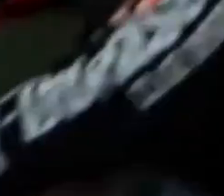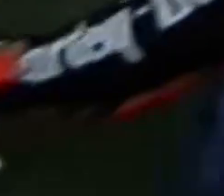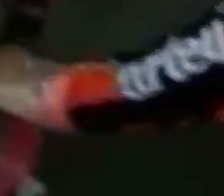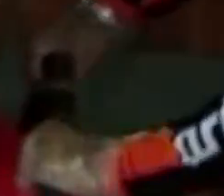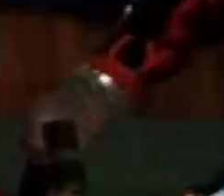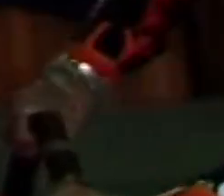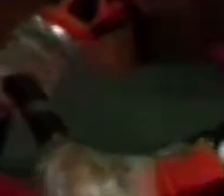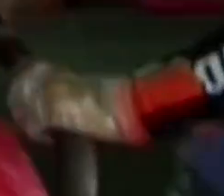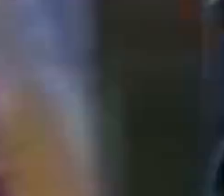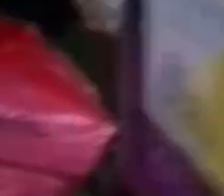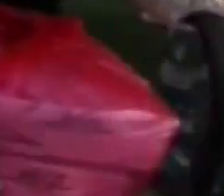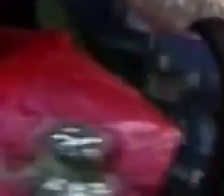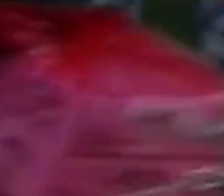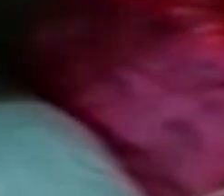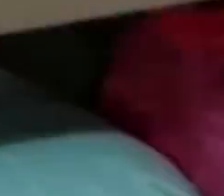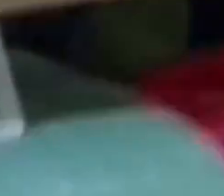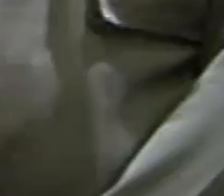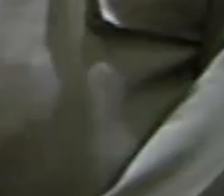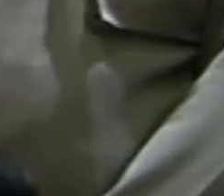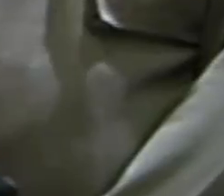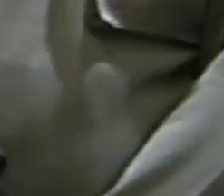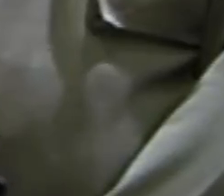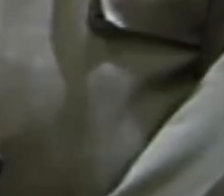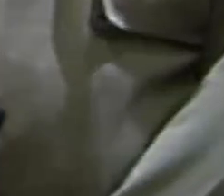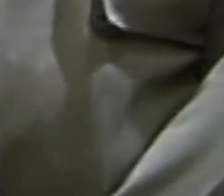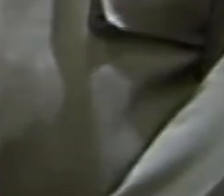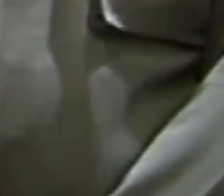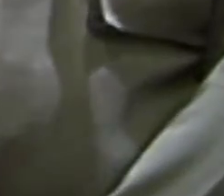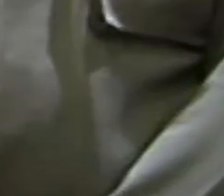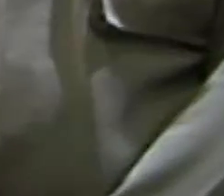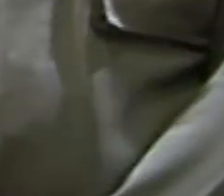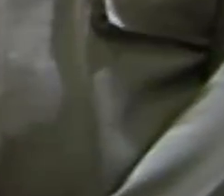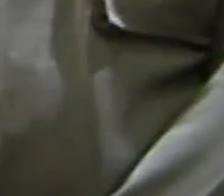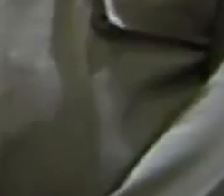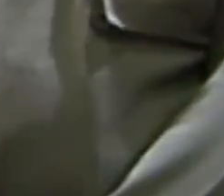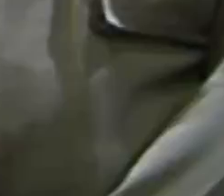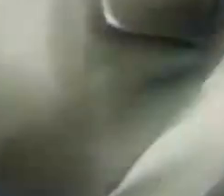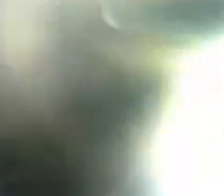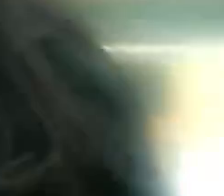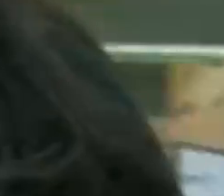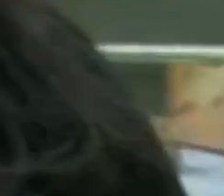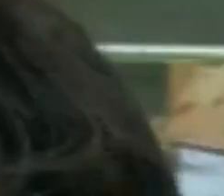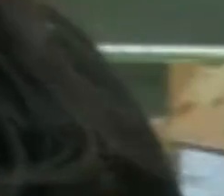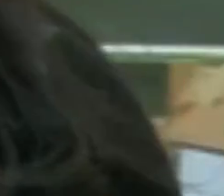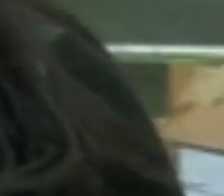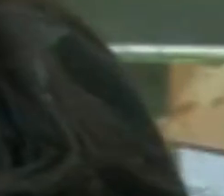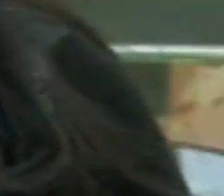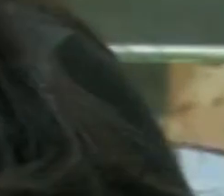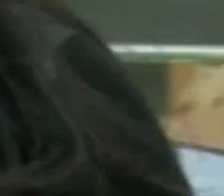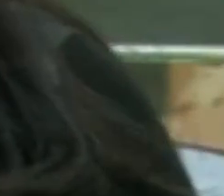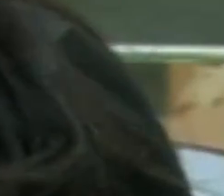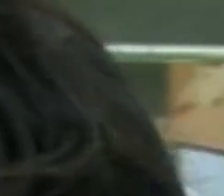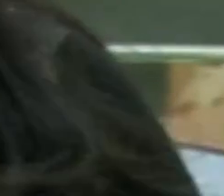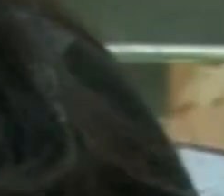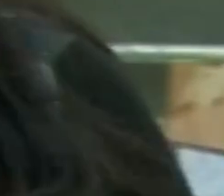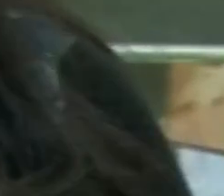yang fresh, yang siap saji untuk para suster dan para dokter yang sekarang saat ini lagi praktek. Sebagai MNC Peduli,